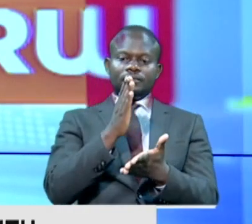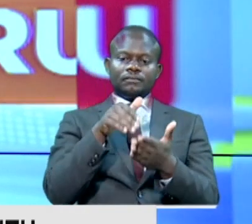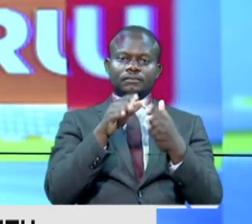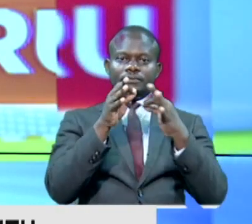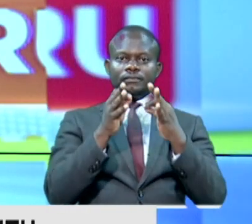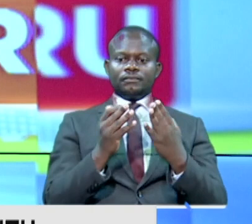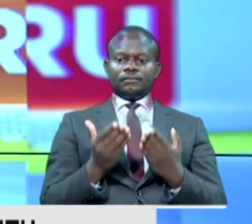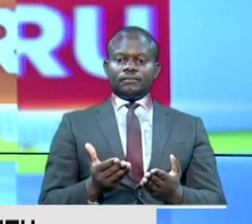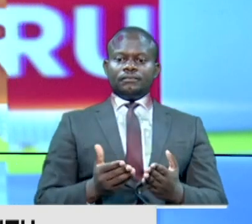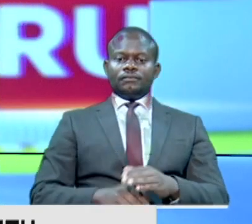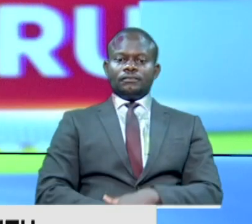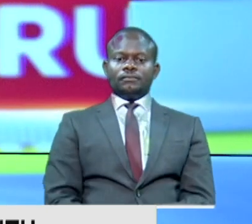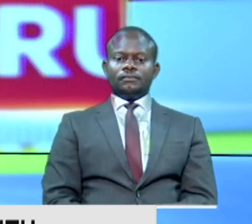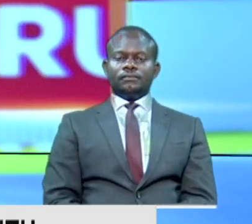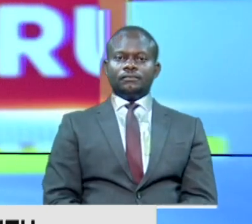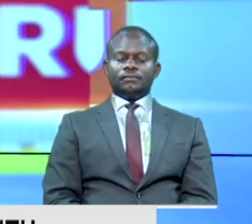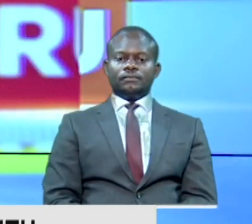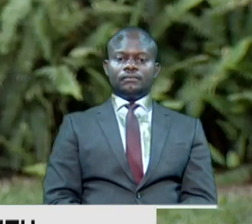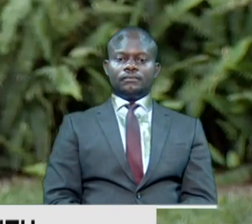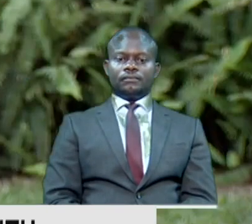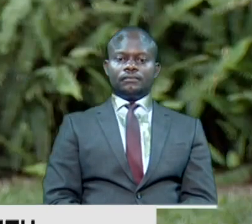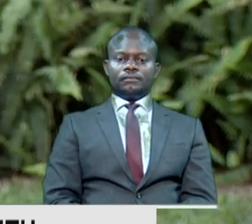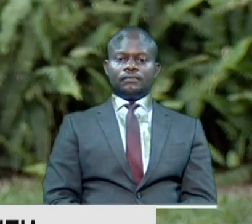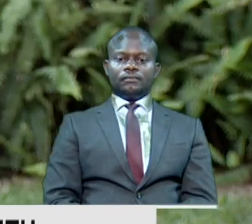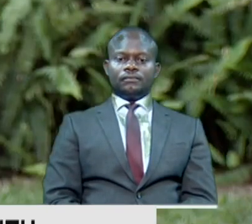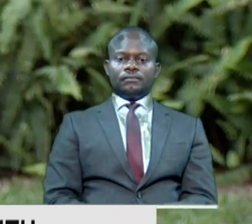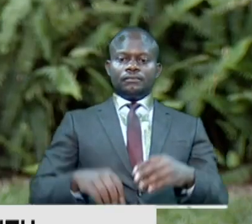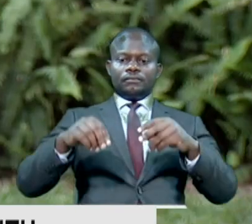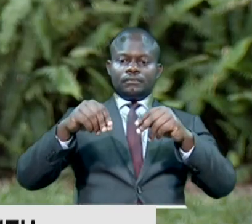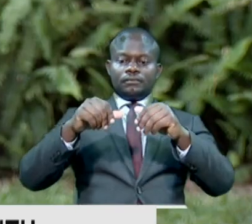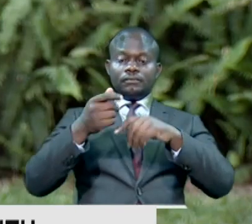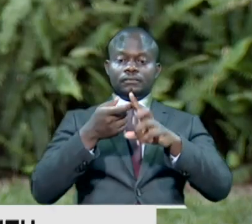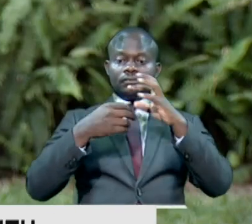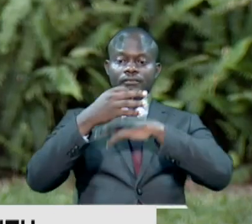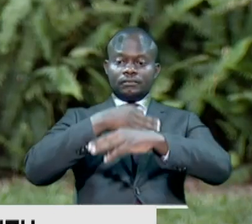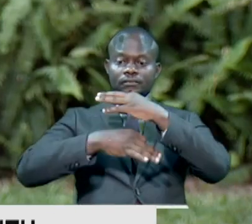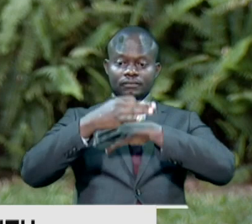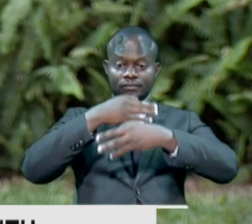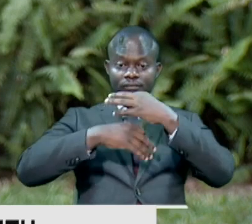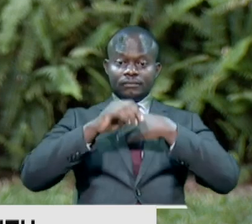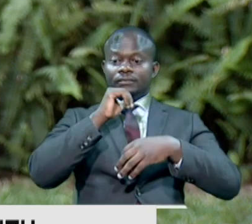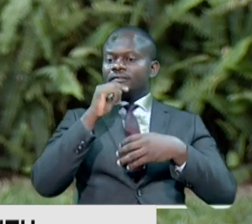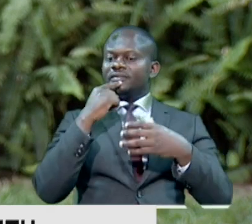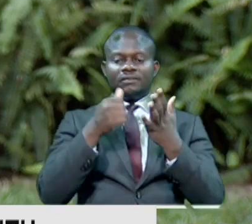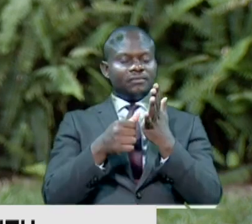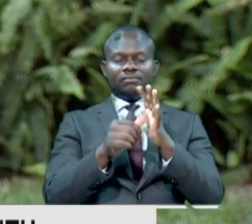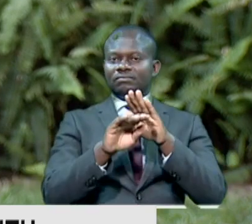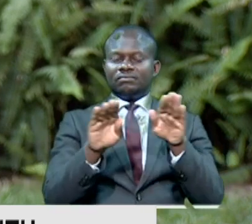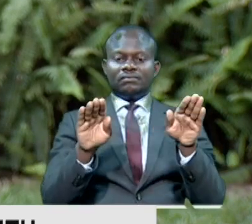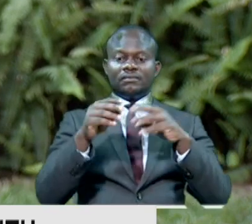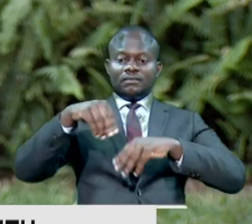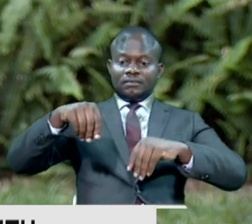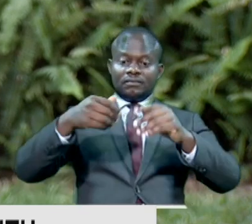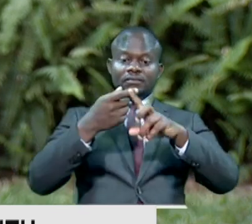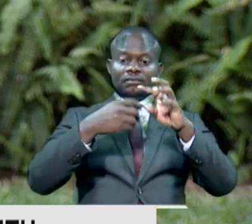mugenzi wacu John Gakuba mvaruganda ntabwo ari ikibazo ifumbire mvaruganda